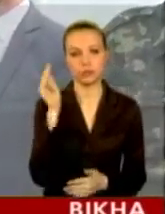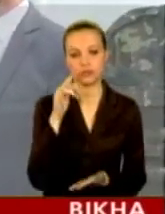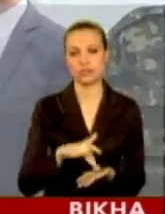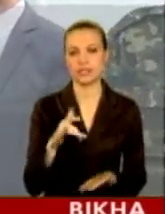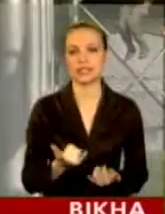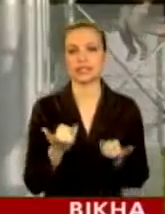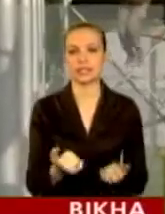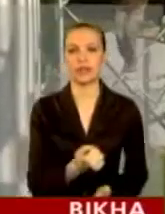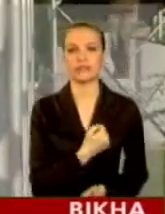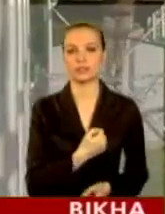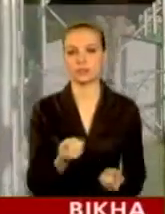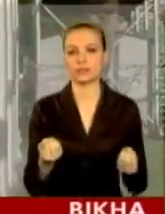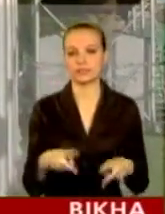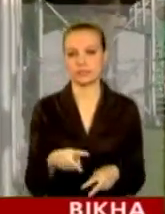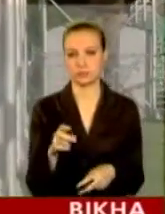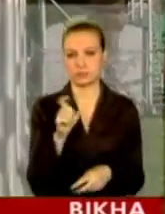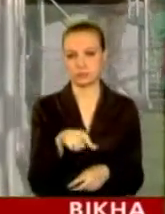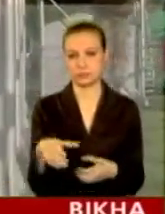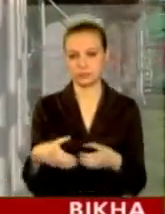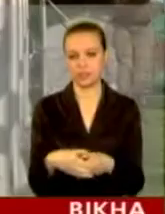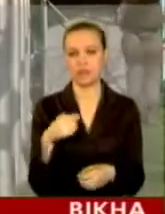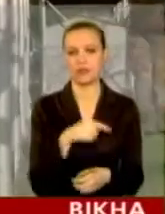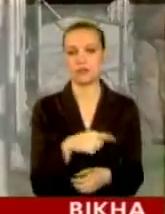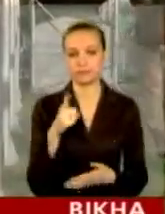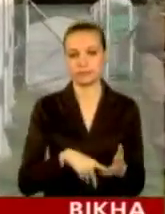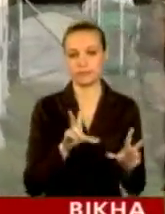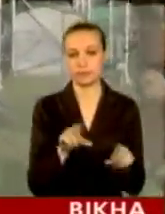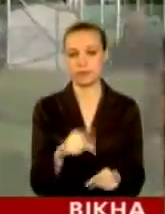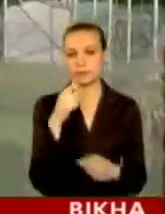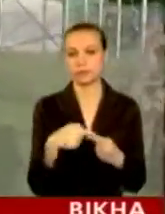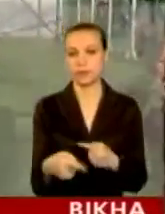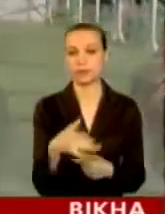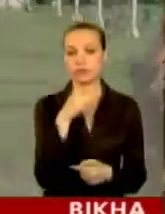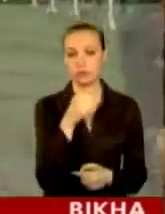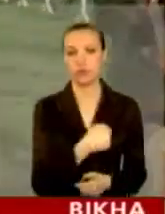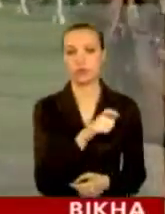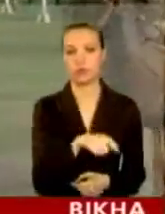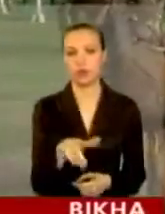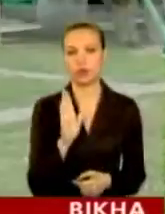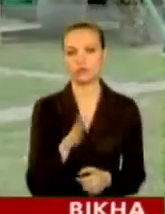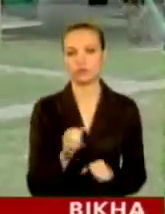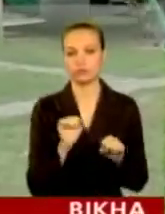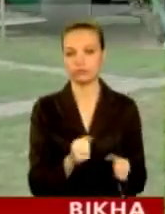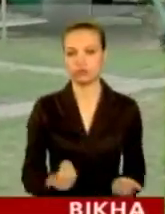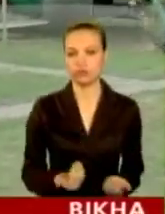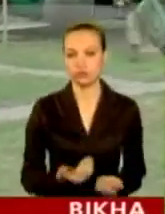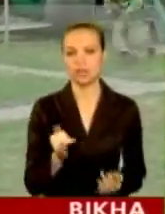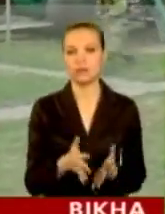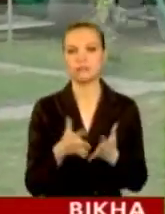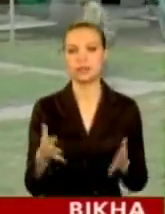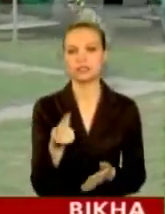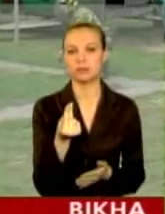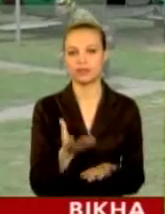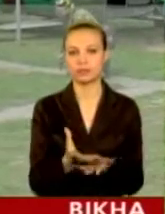центрі для військових спецпризначенців. Там він запевнив, найближчим часом воякам страхуватимуть життя. Максимальна